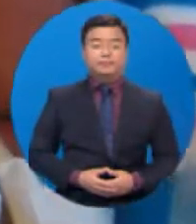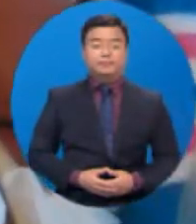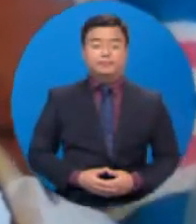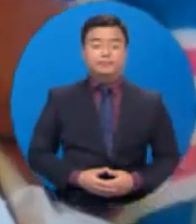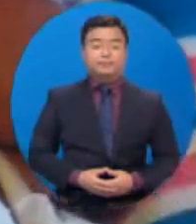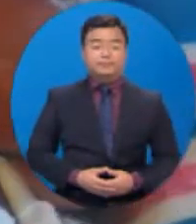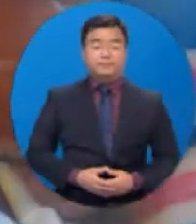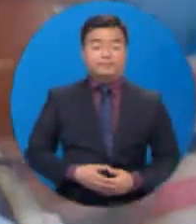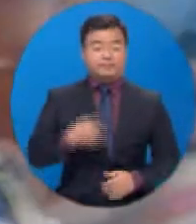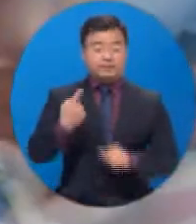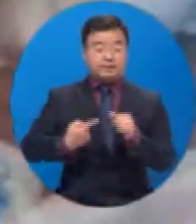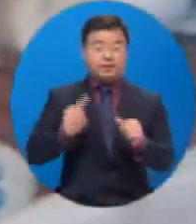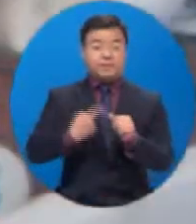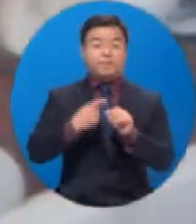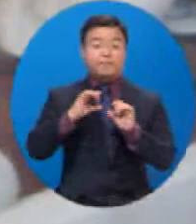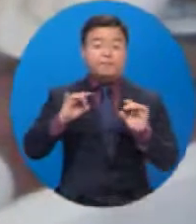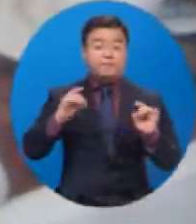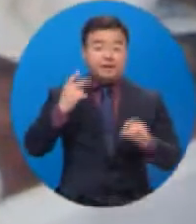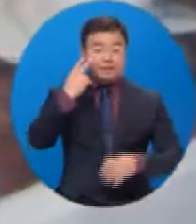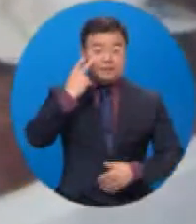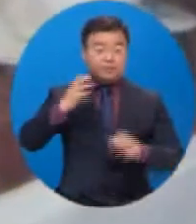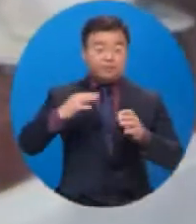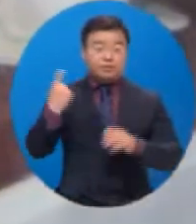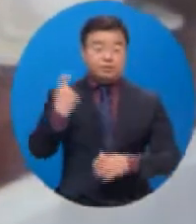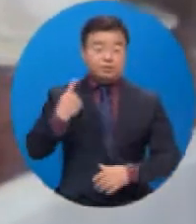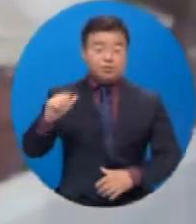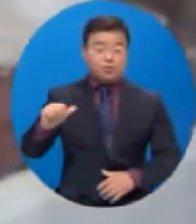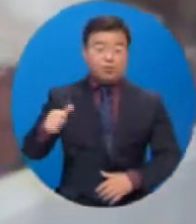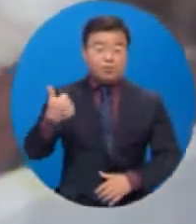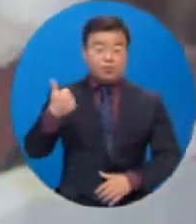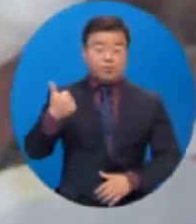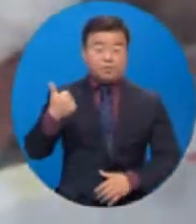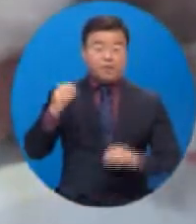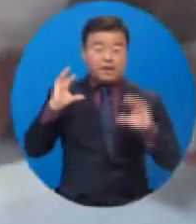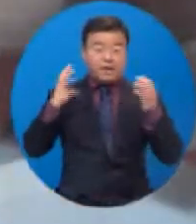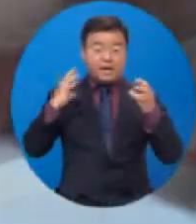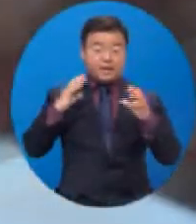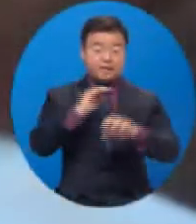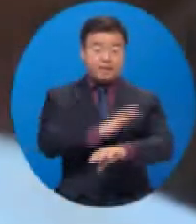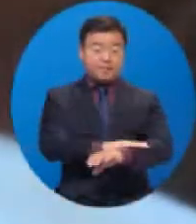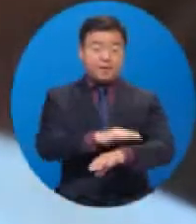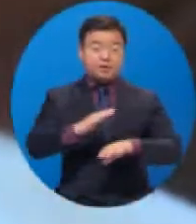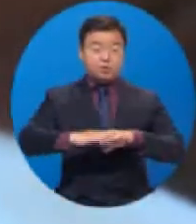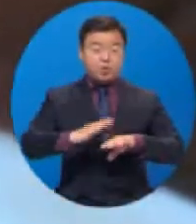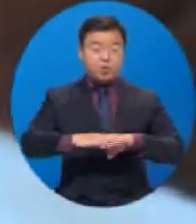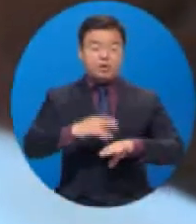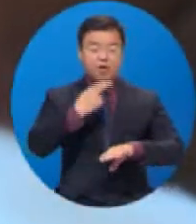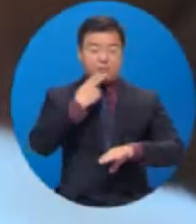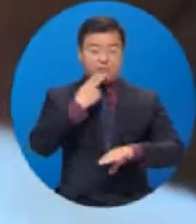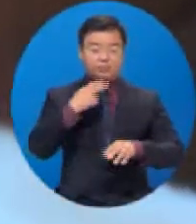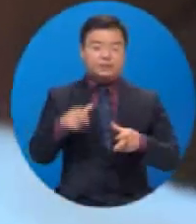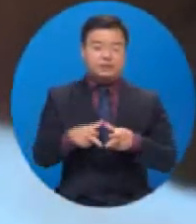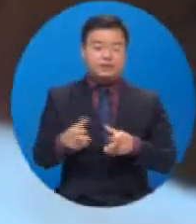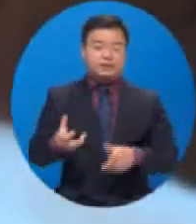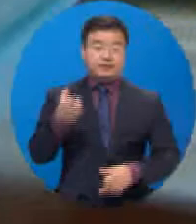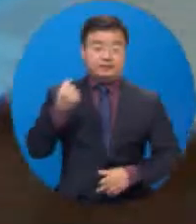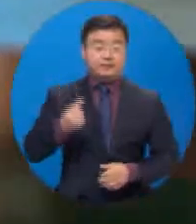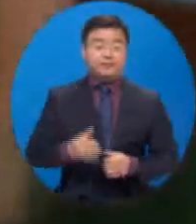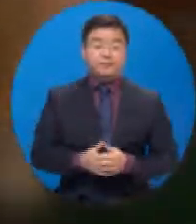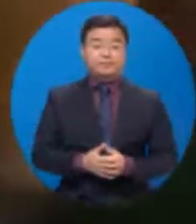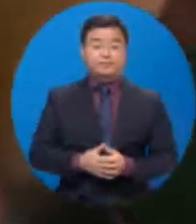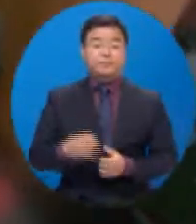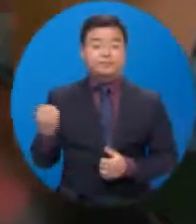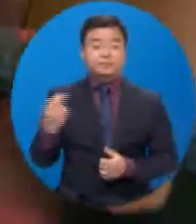해마다 미국에선 약 1,500여 명의 아이가 선천적으로 팔 또는 손이 없거나 기형으로 태어납니다. 그리고